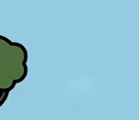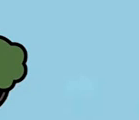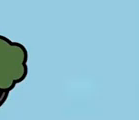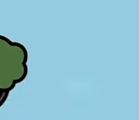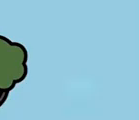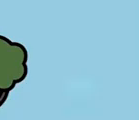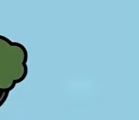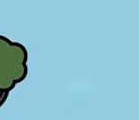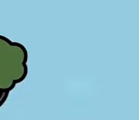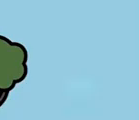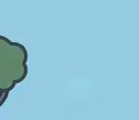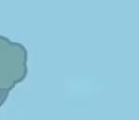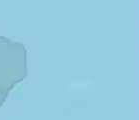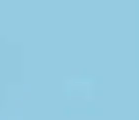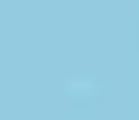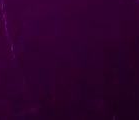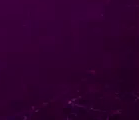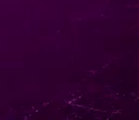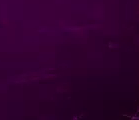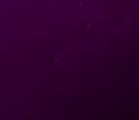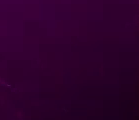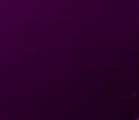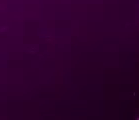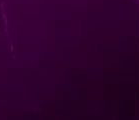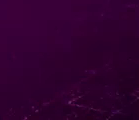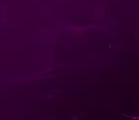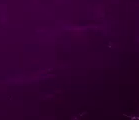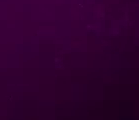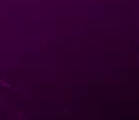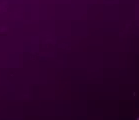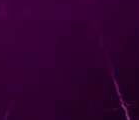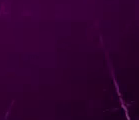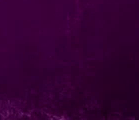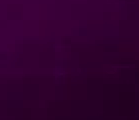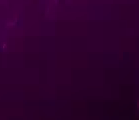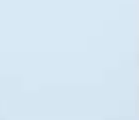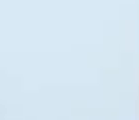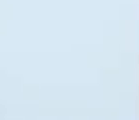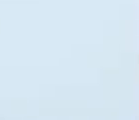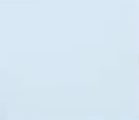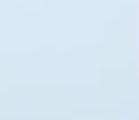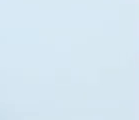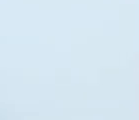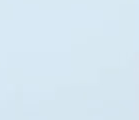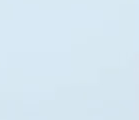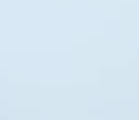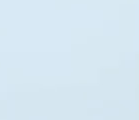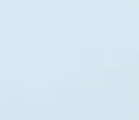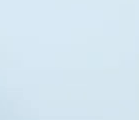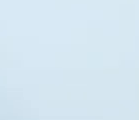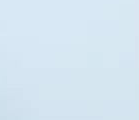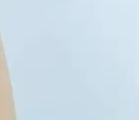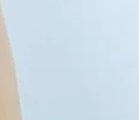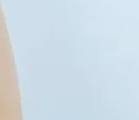bo'lgan talab katta tezlikda o'sib boradi. Biotexnologiya va biomuhandislik mutaxassislari. Shubhasiz, biotexnologiya